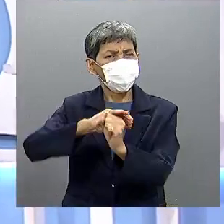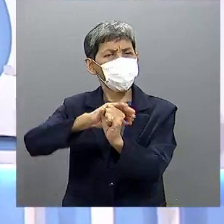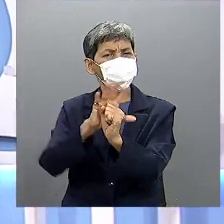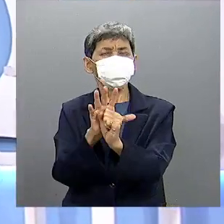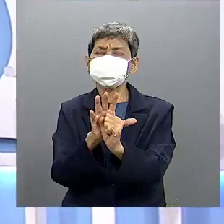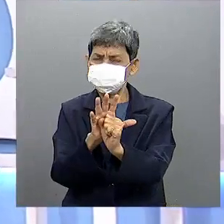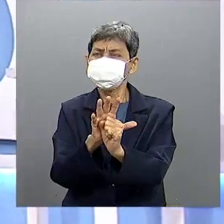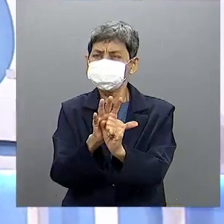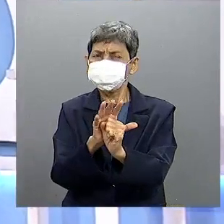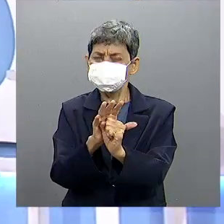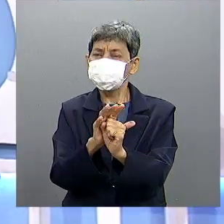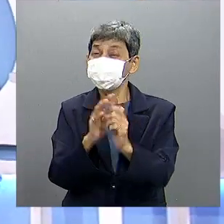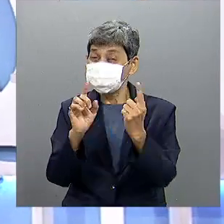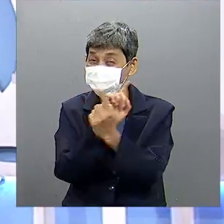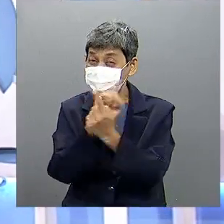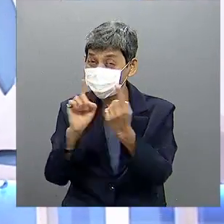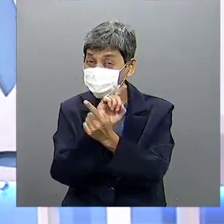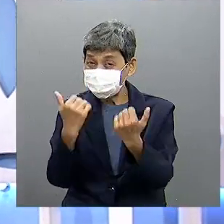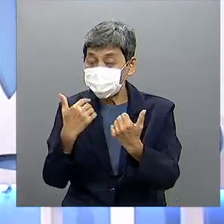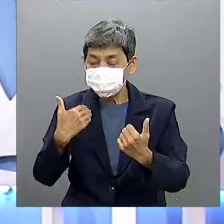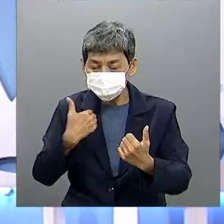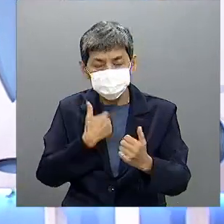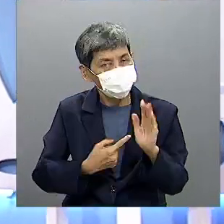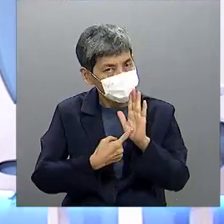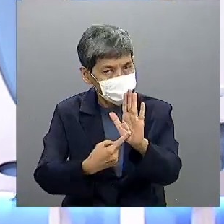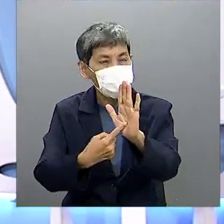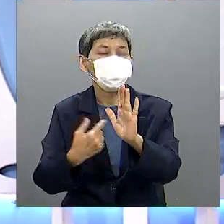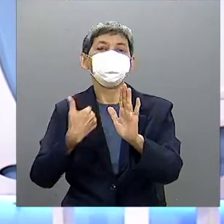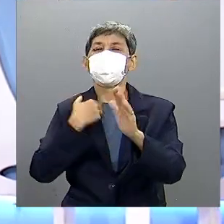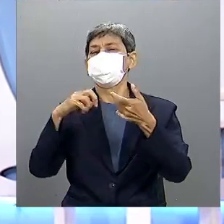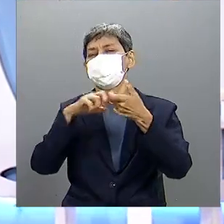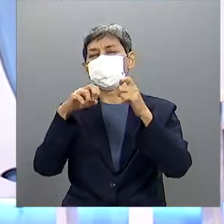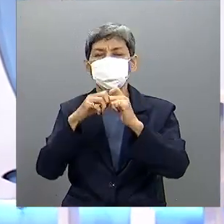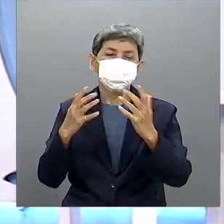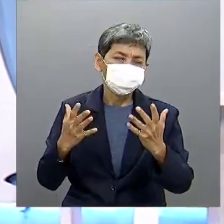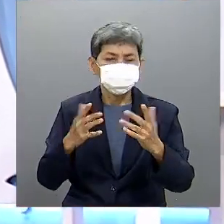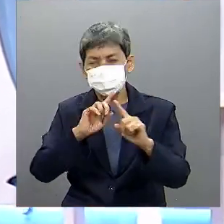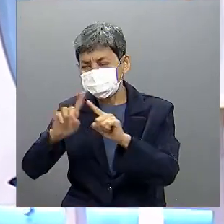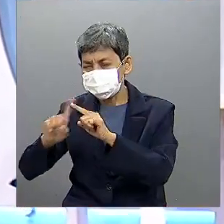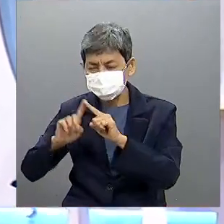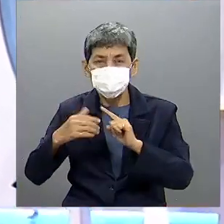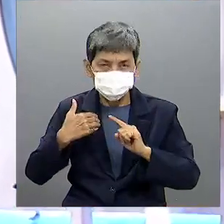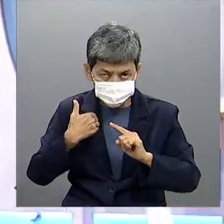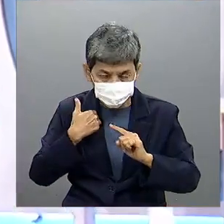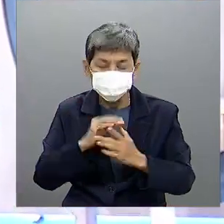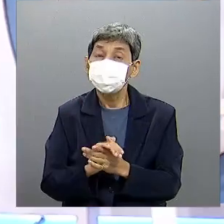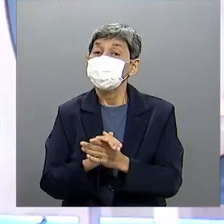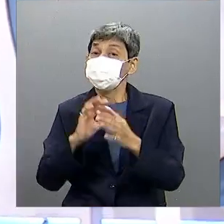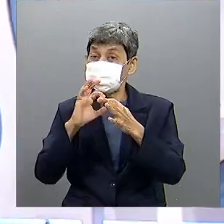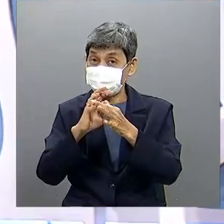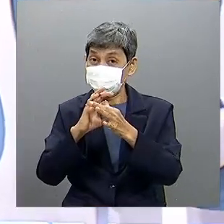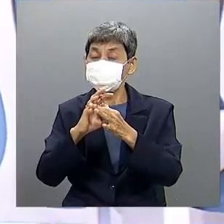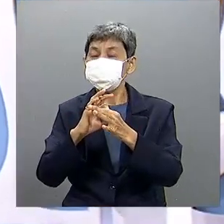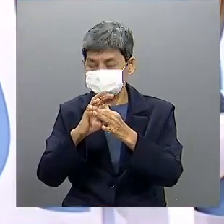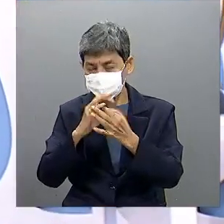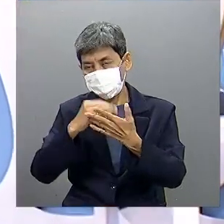ประเด็นสังคมเรามีการนำเสนอนะคะผลกระทบที่เกิดขึ้นในหลายแง่มุมโดยเฉพาะในเรื่องของแง่มุมของการศึกษ